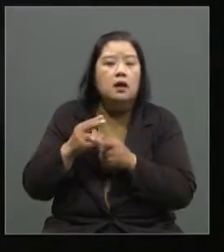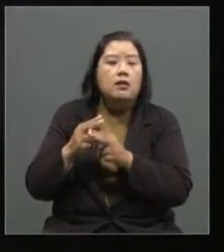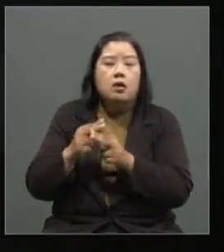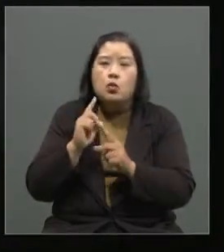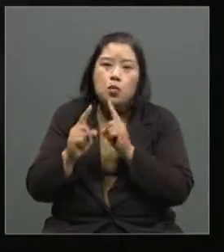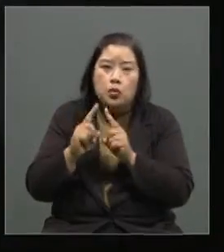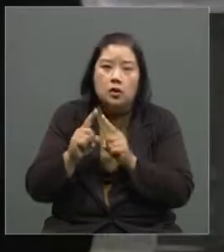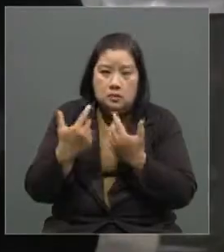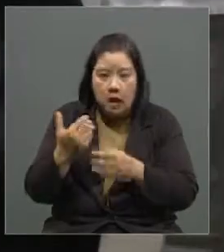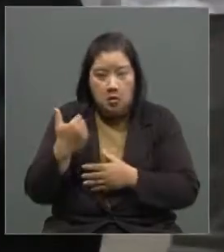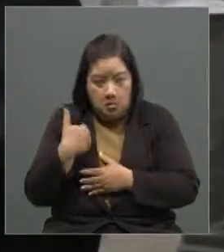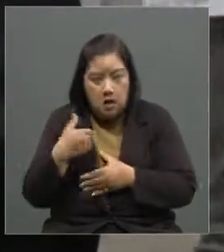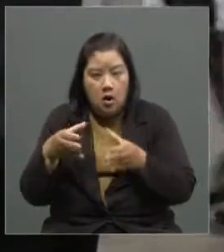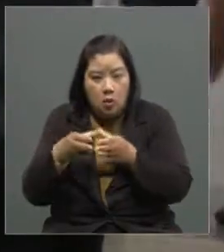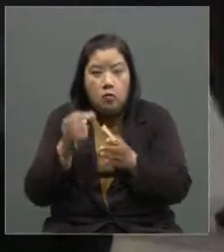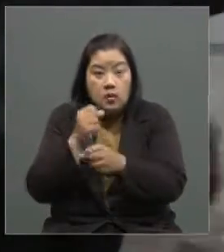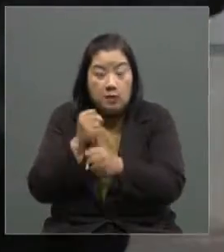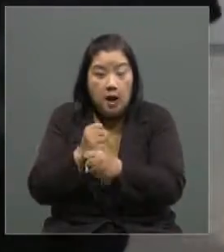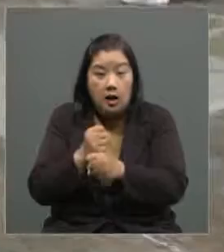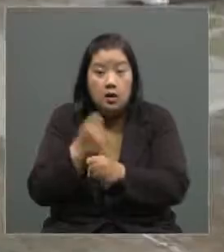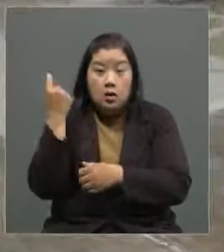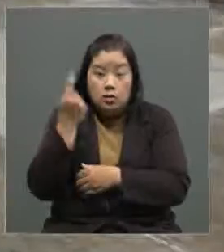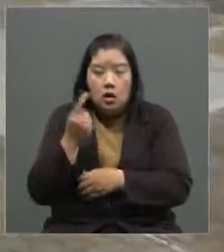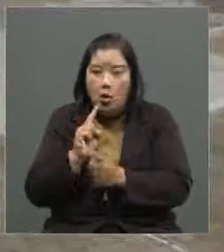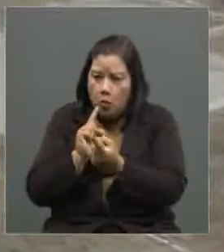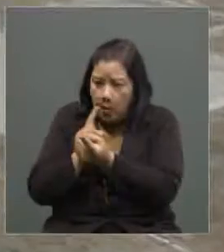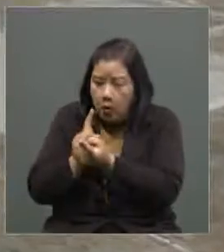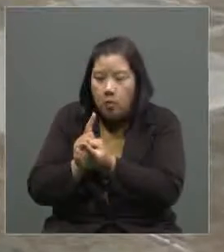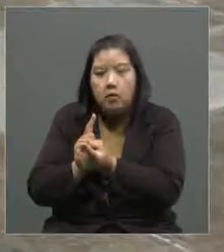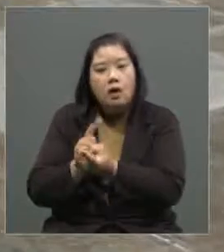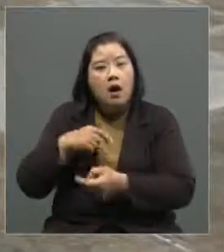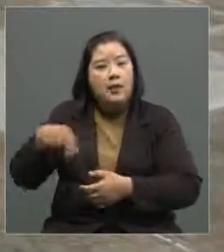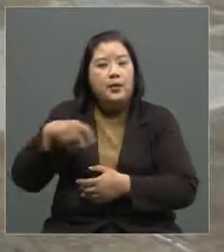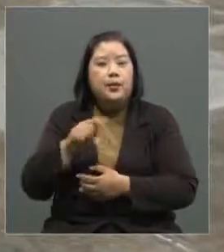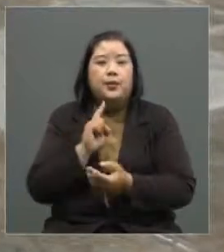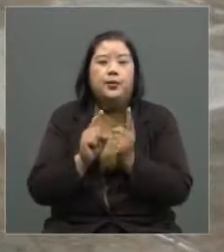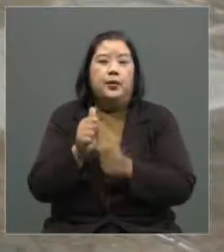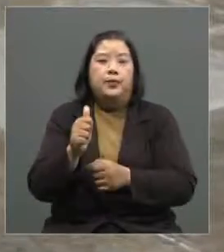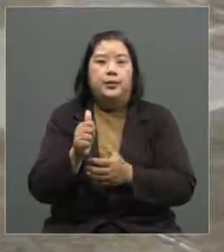ทนะครับแล้วก็หน่วยงานด้านการท่องเที่ยวก็จะมีโอกาสพบปะพูดคุยกับลูกค้าตัวจริงโดยตรงด้วยนะครับ